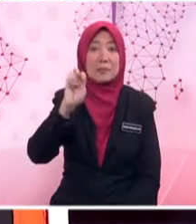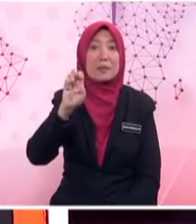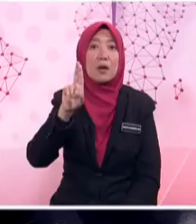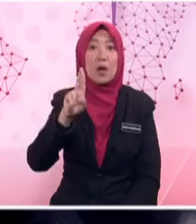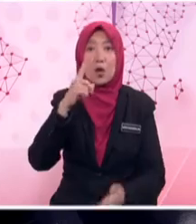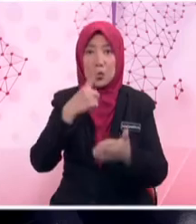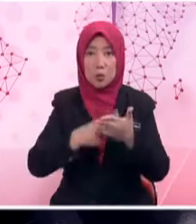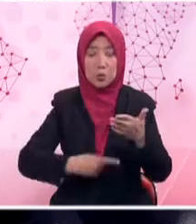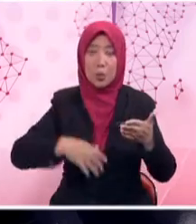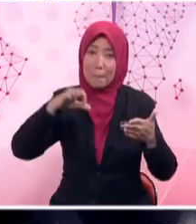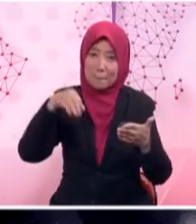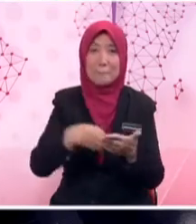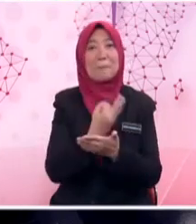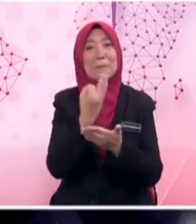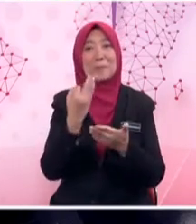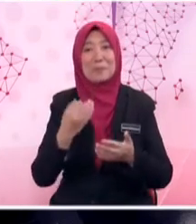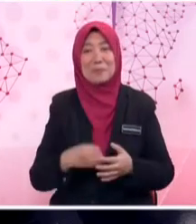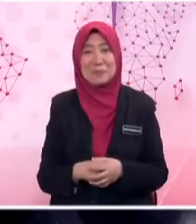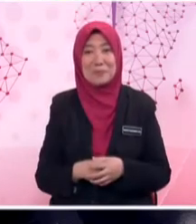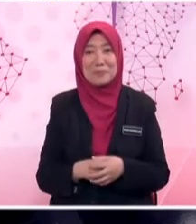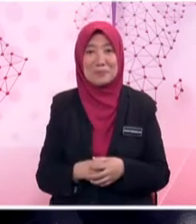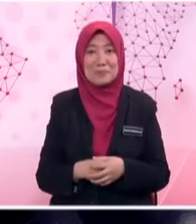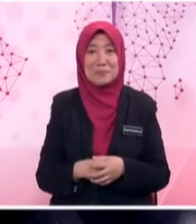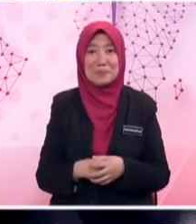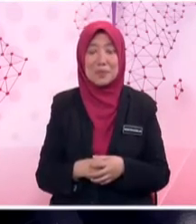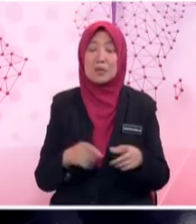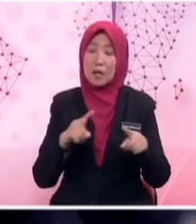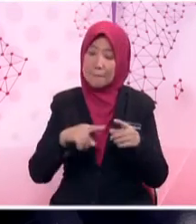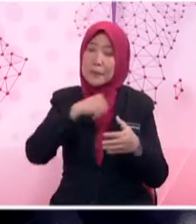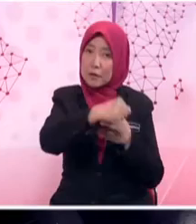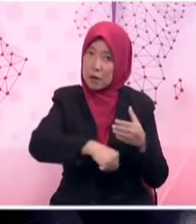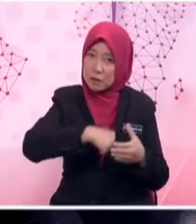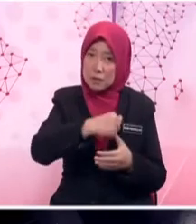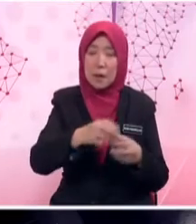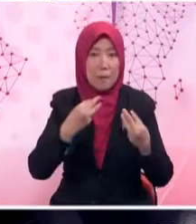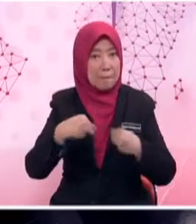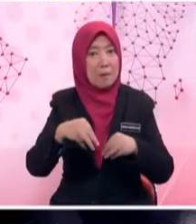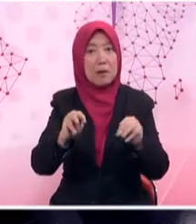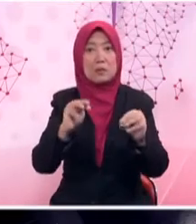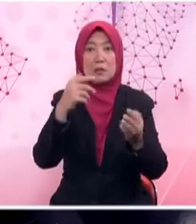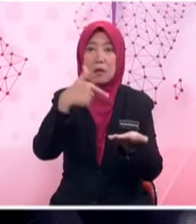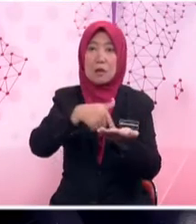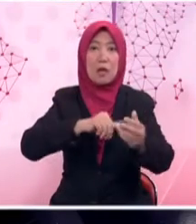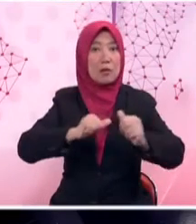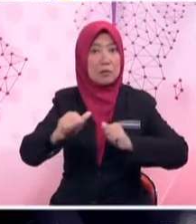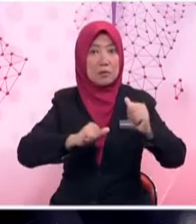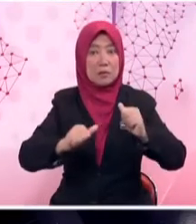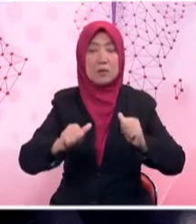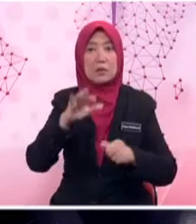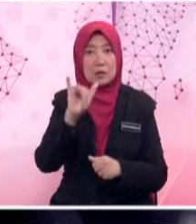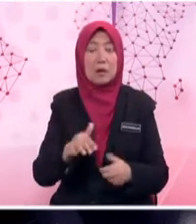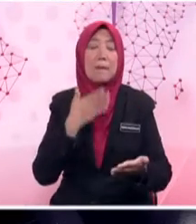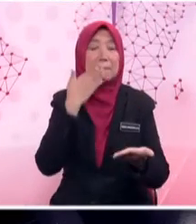moden. Generasi moden suka spinner ya. Tapi gasing masih lagi aktiviti yang sangat bagus. Okey.